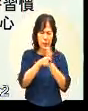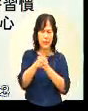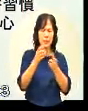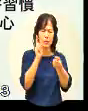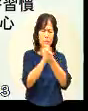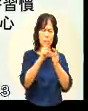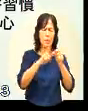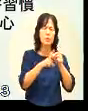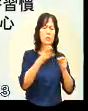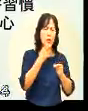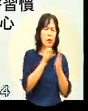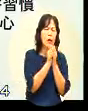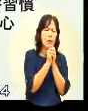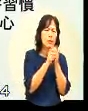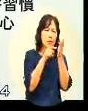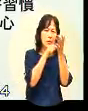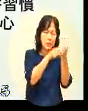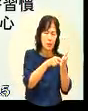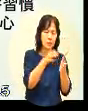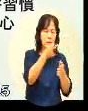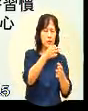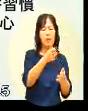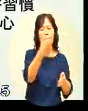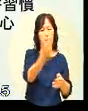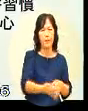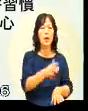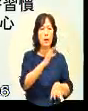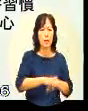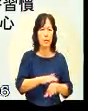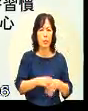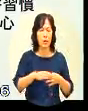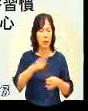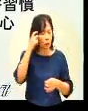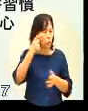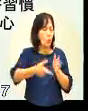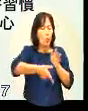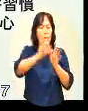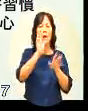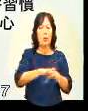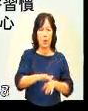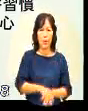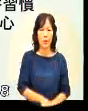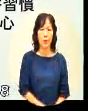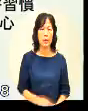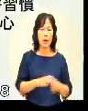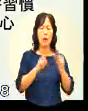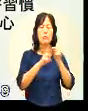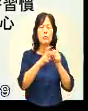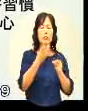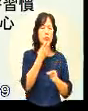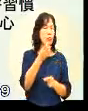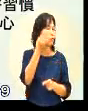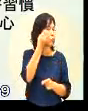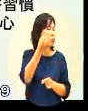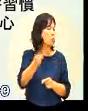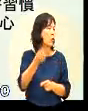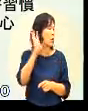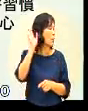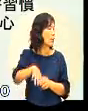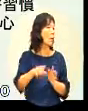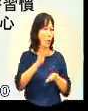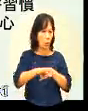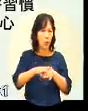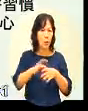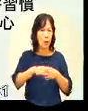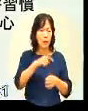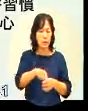中央要的时候已经还不济急，我觉得那个已经都来不及，而且中央根本不屑你要给你多少钱，而且这样的